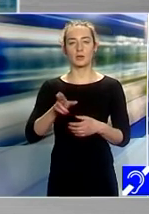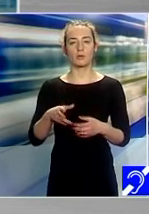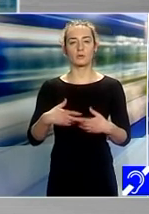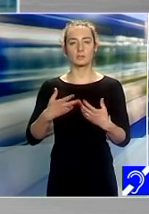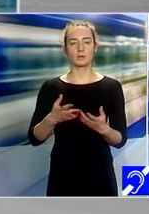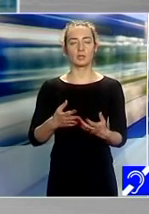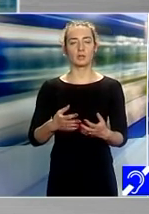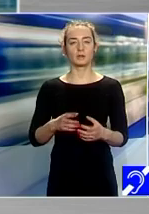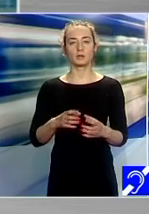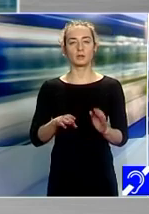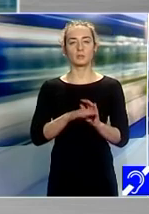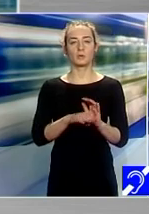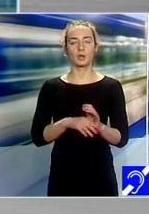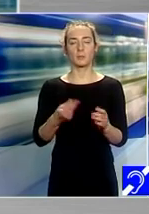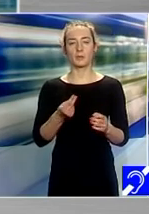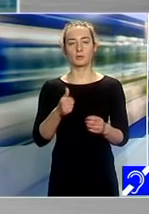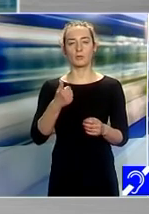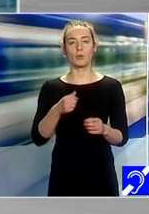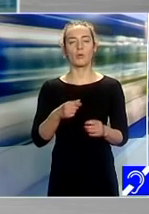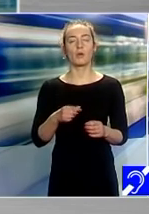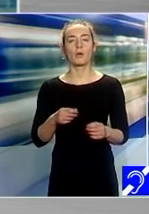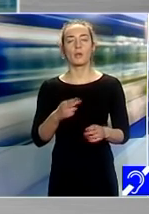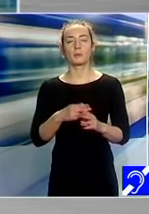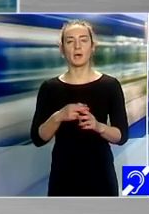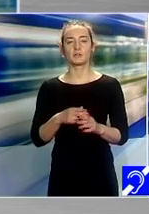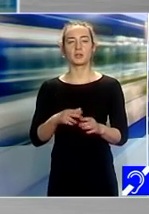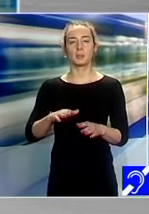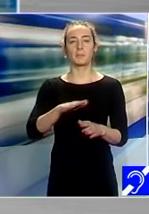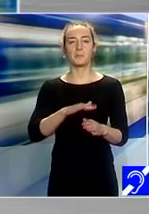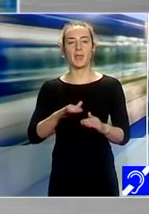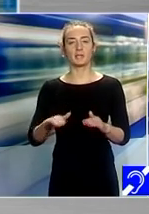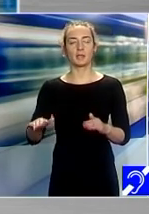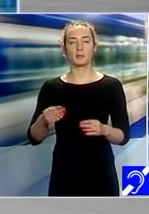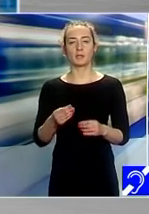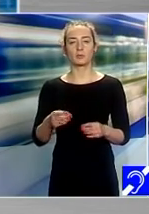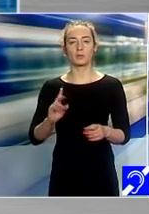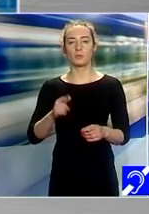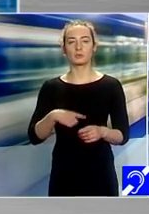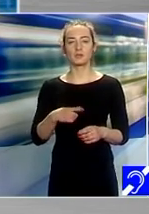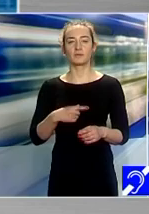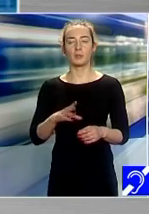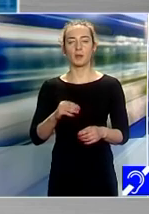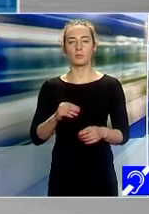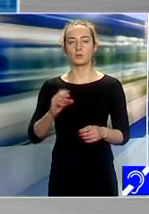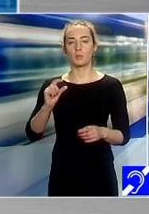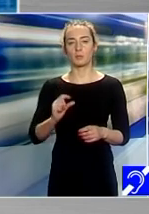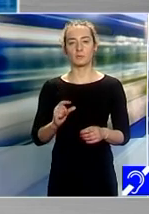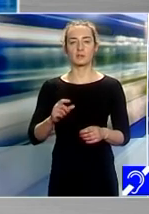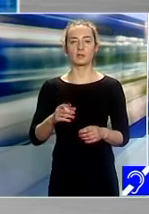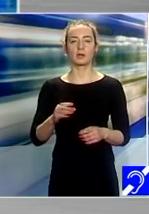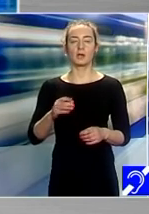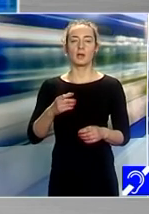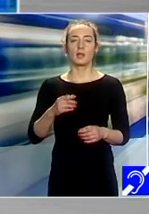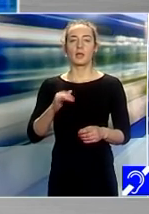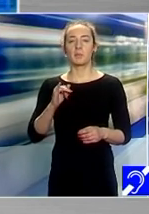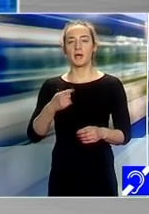alocați în cadrul programului pentru o pacientă, pe medie. Deci asta este media. Încă poți să ai mai multe sau mai puține, poți să folosești implante mai